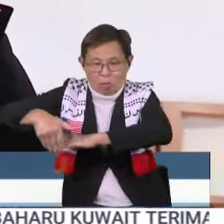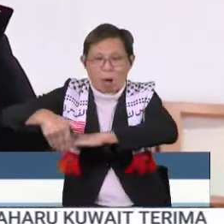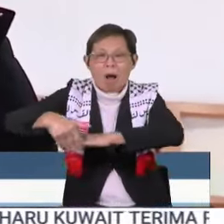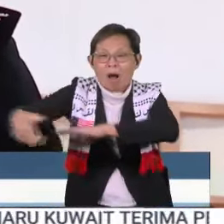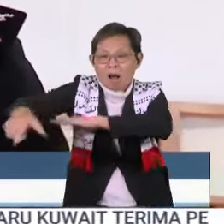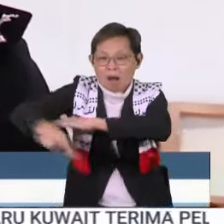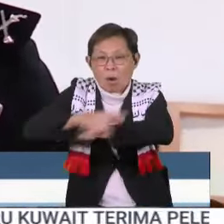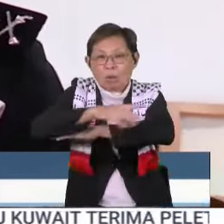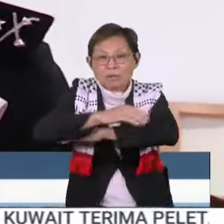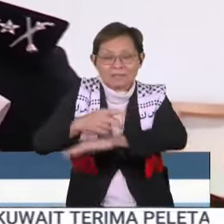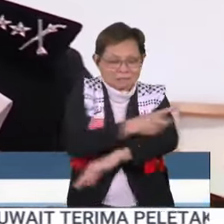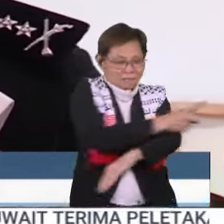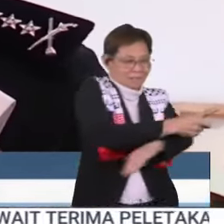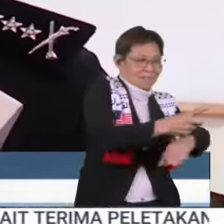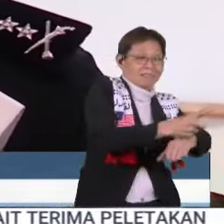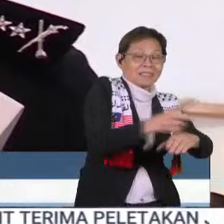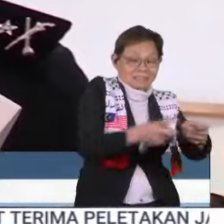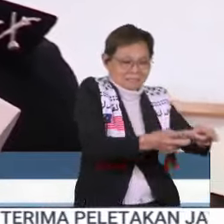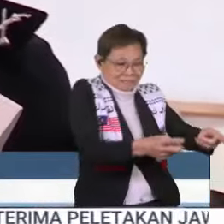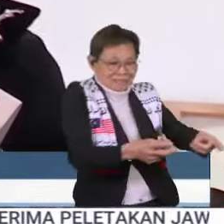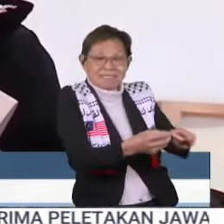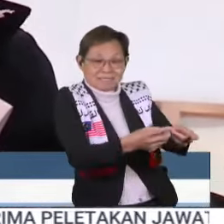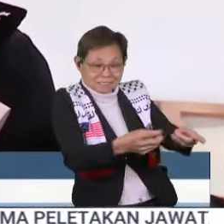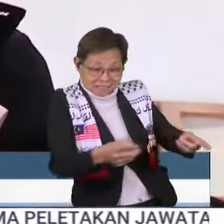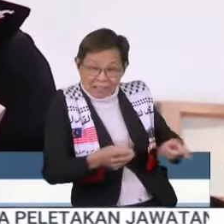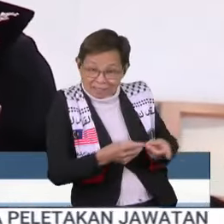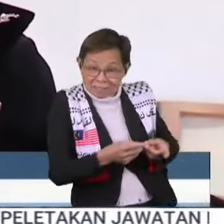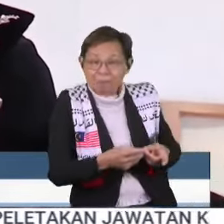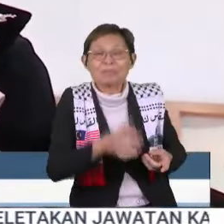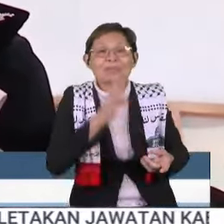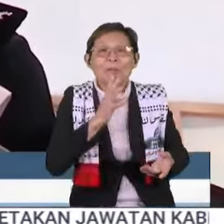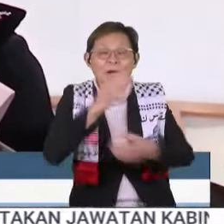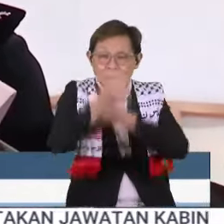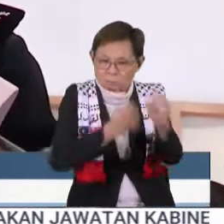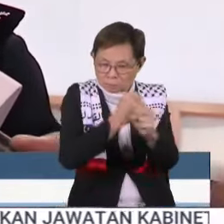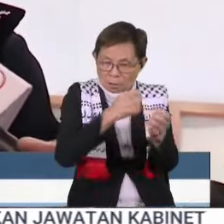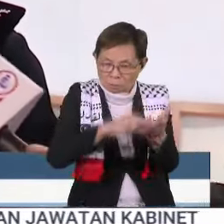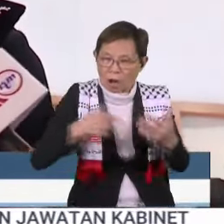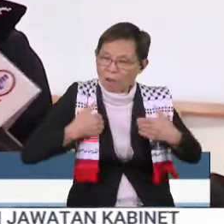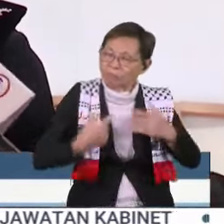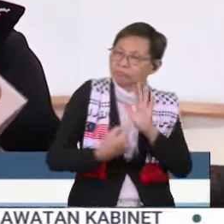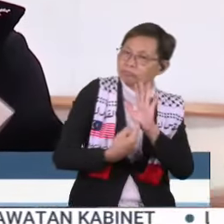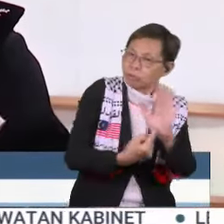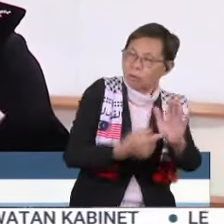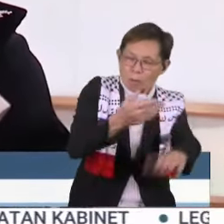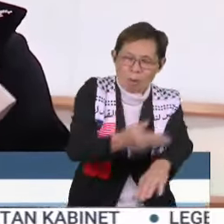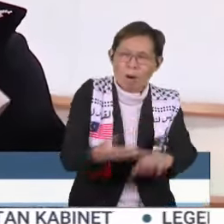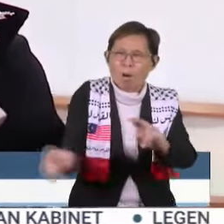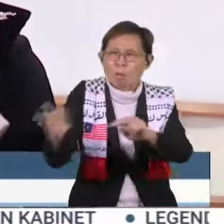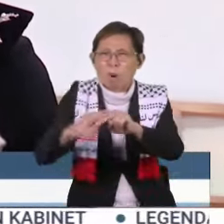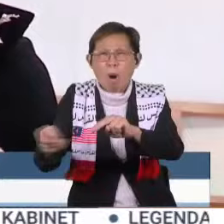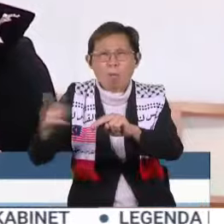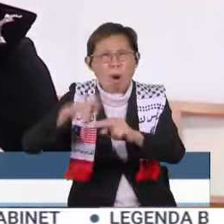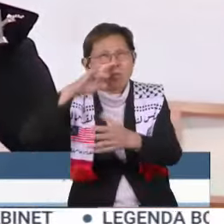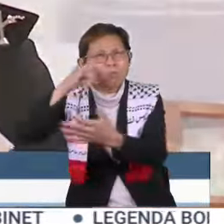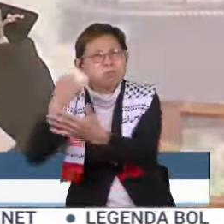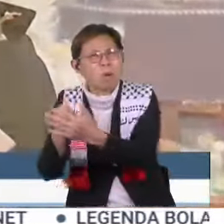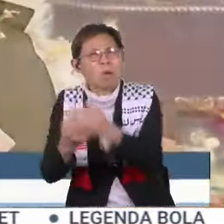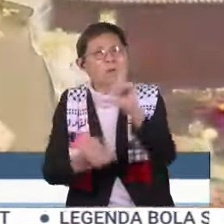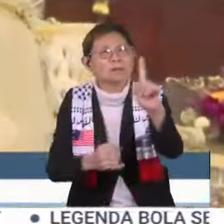laut. Tanpa mengulas lanjut mengenai perbincangan itu, dedahnya lagi tahun ini juga menyaksikan peningkatan kes jenayah